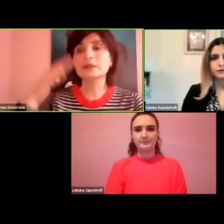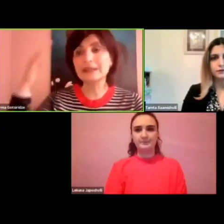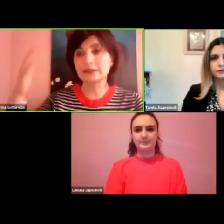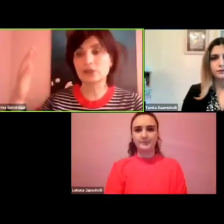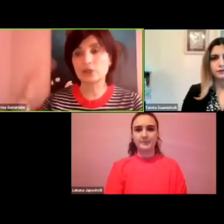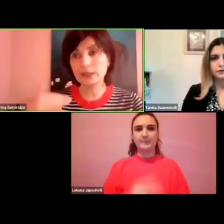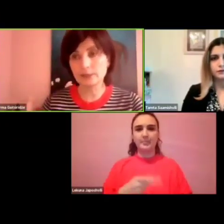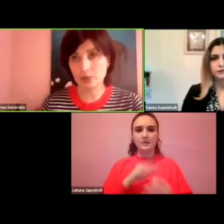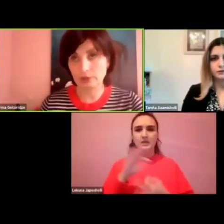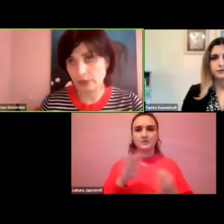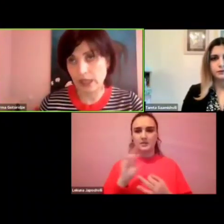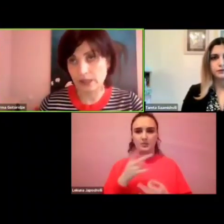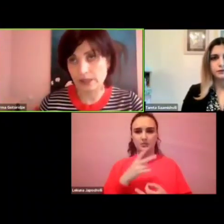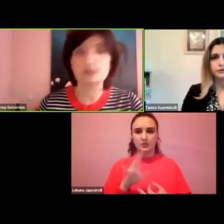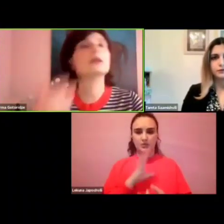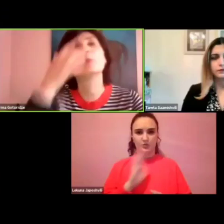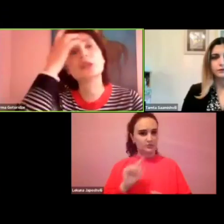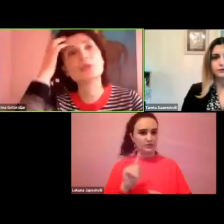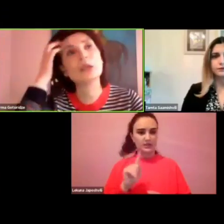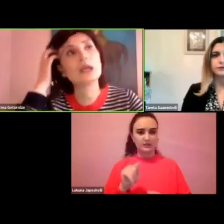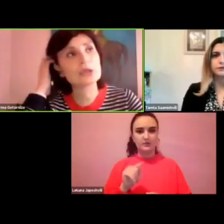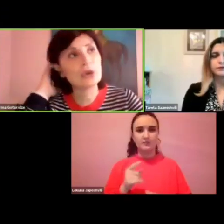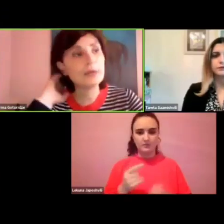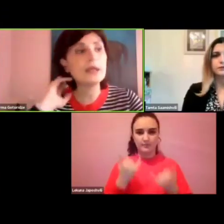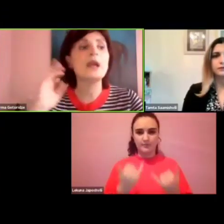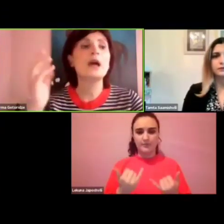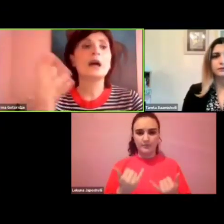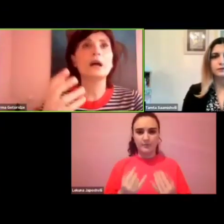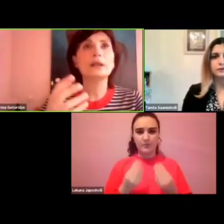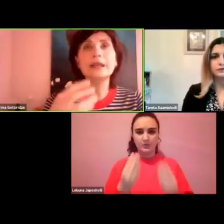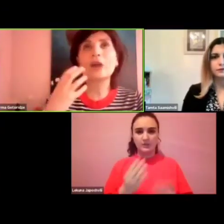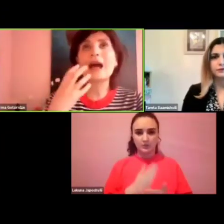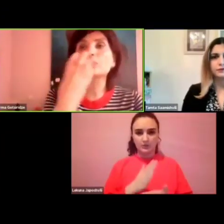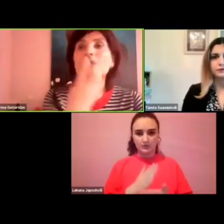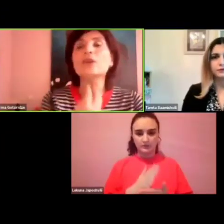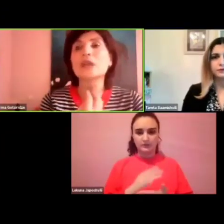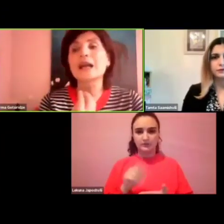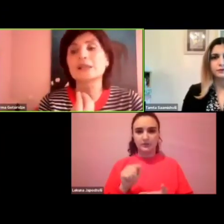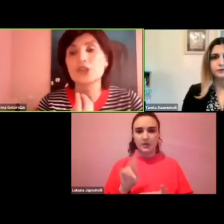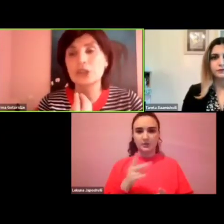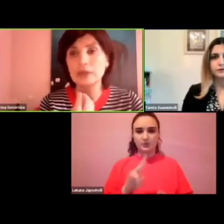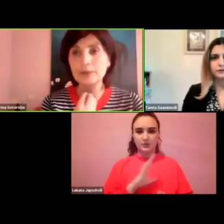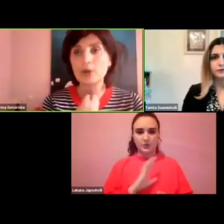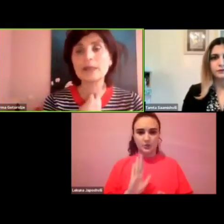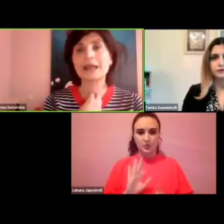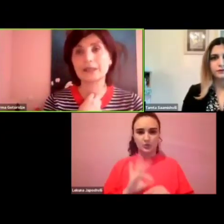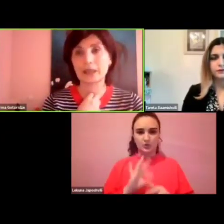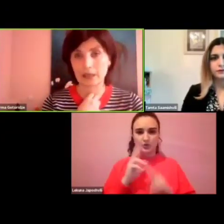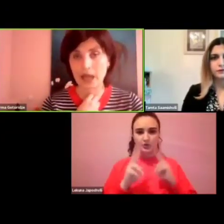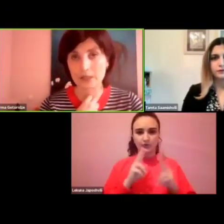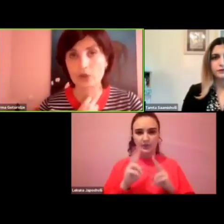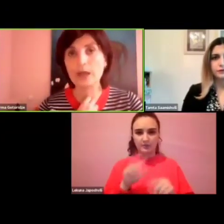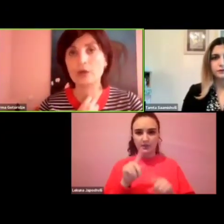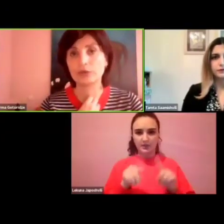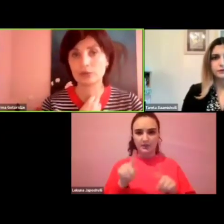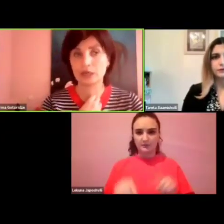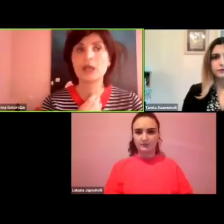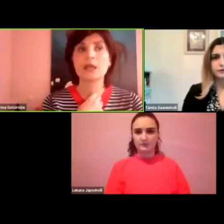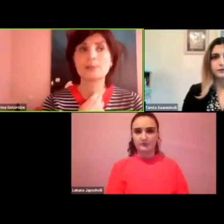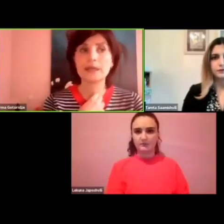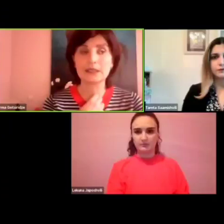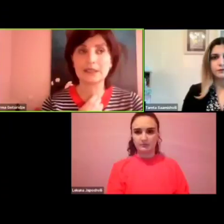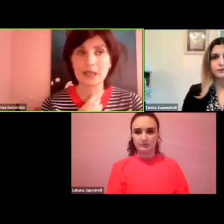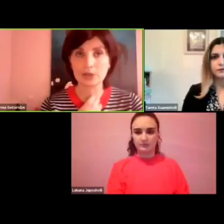გადააჭარბოს ტიტრს, რომელიც ეს არის მოცემული არის ხოლმე და არ უნდა იყოს რაღაცა ჩივილები, რომელიც ხანდახან არის ხოლმე